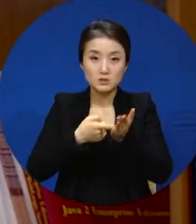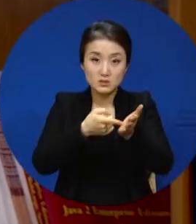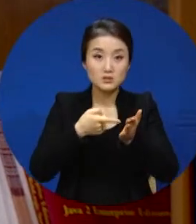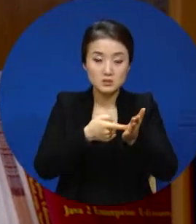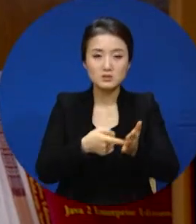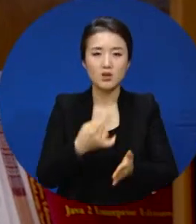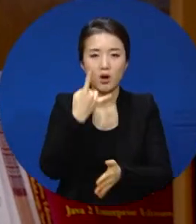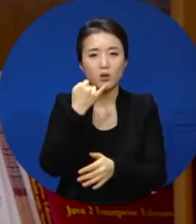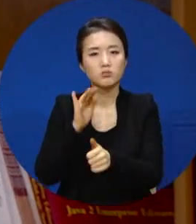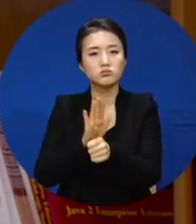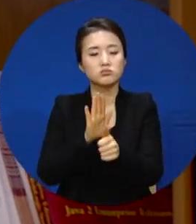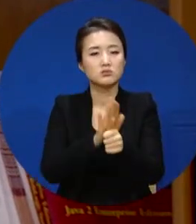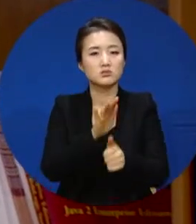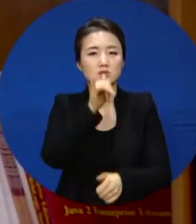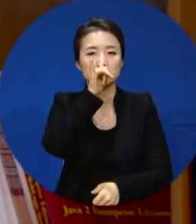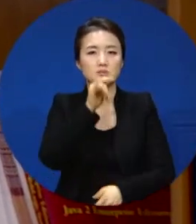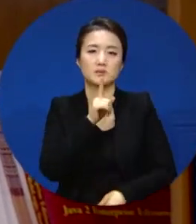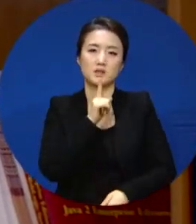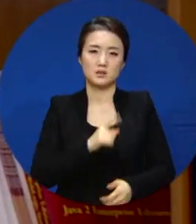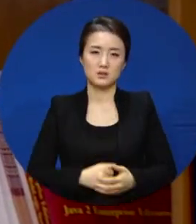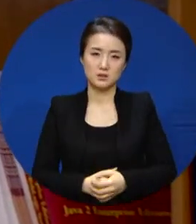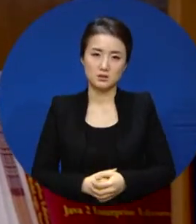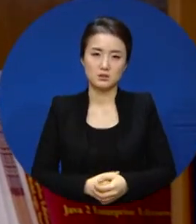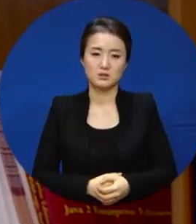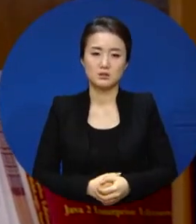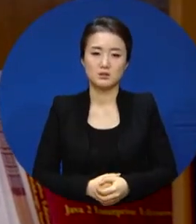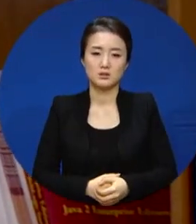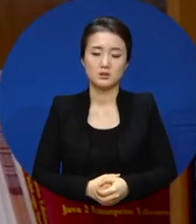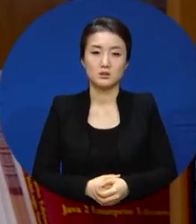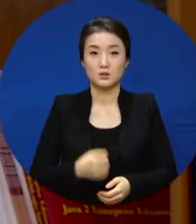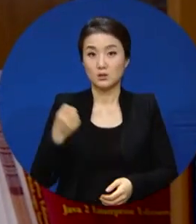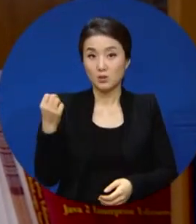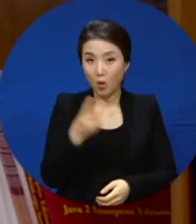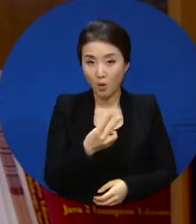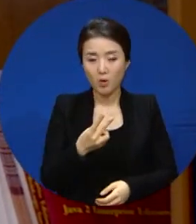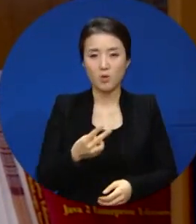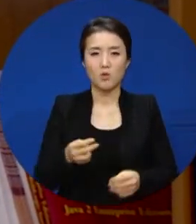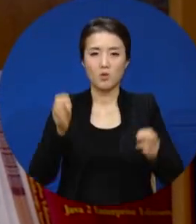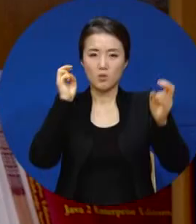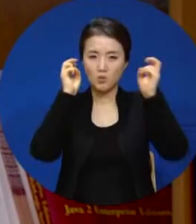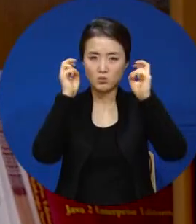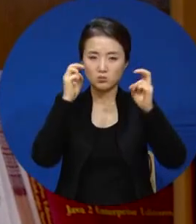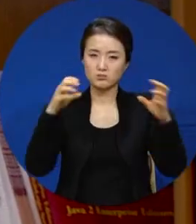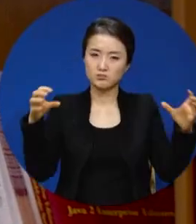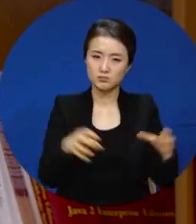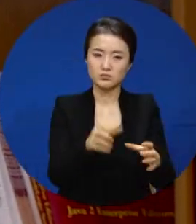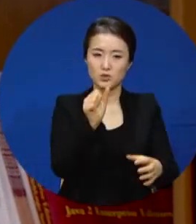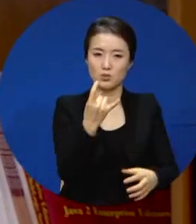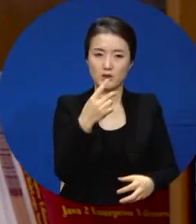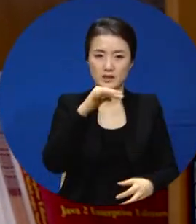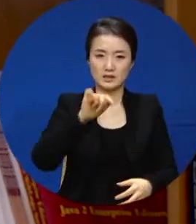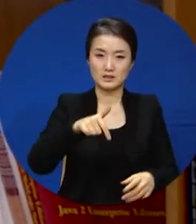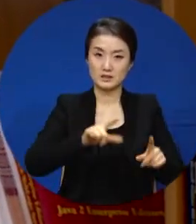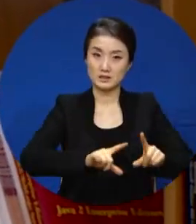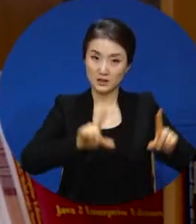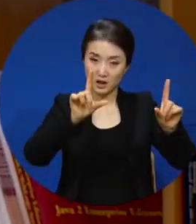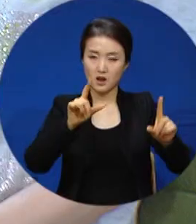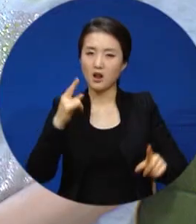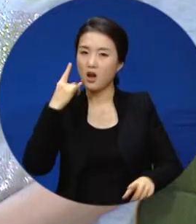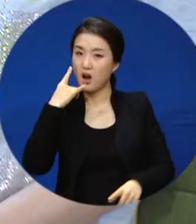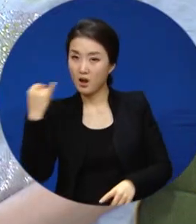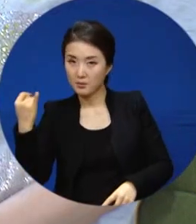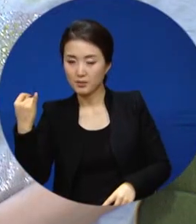그 친구들의 회사에 들어가면 회사 회식 하는 말 엄마가 그 팀장 한테 전화가 안되요